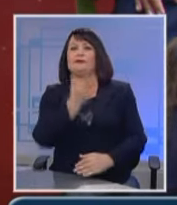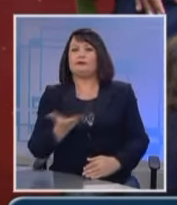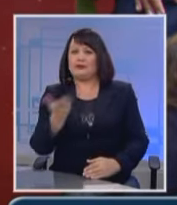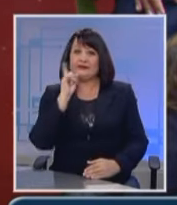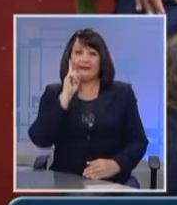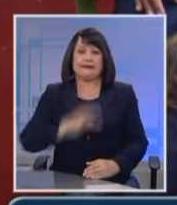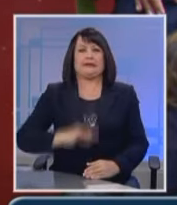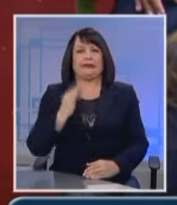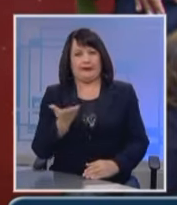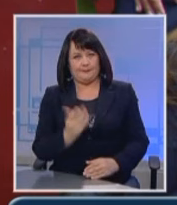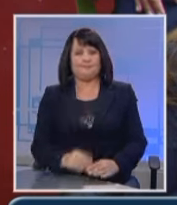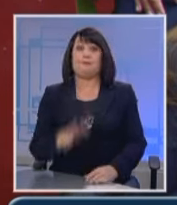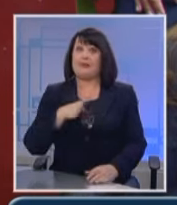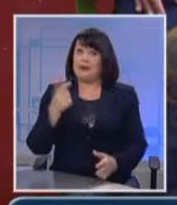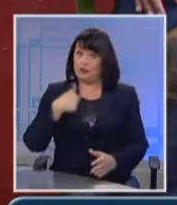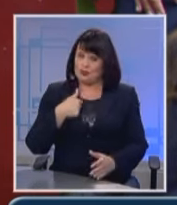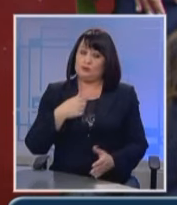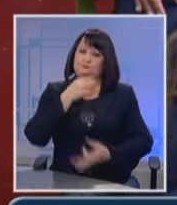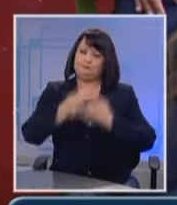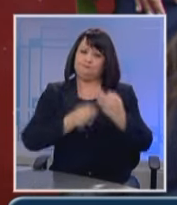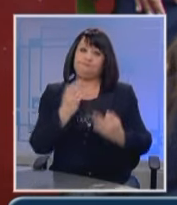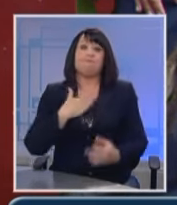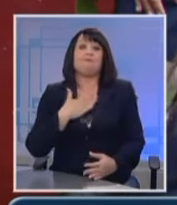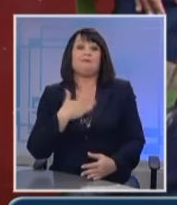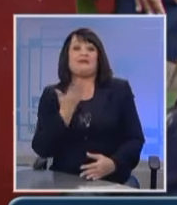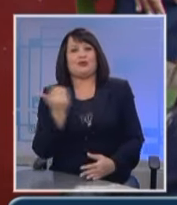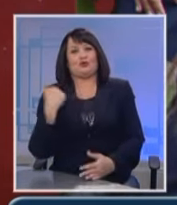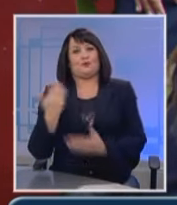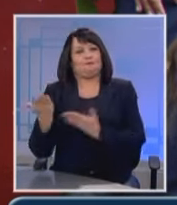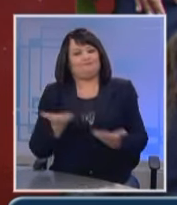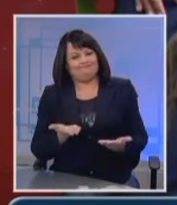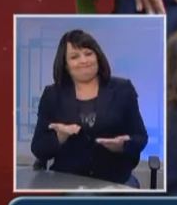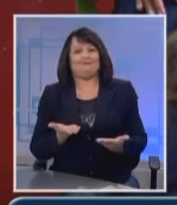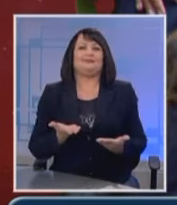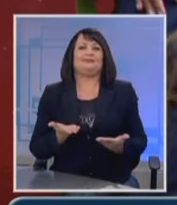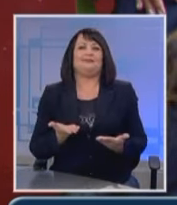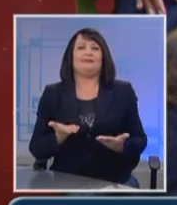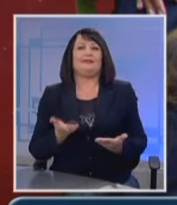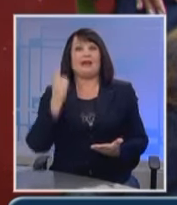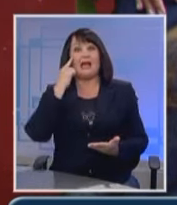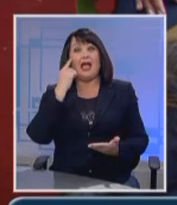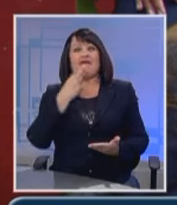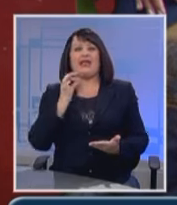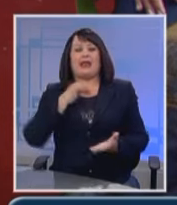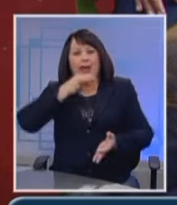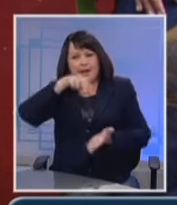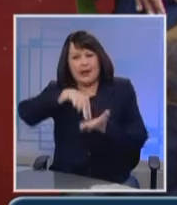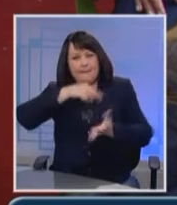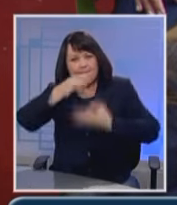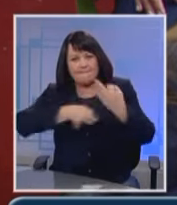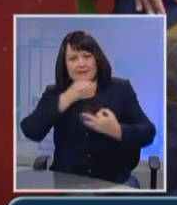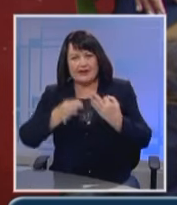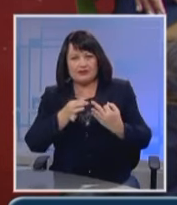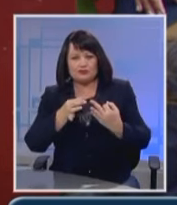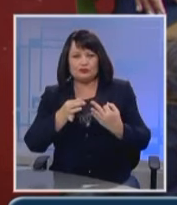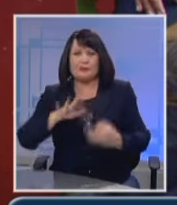κυρίες και κύριοι. Θα ήθελα και εγώ με τη σειρά μου να σας ευχαριστήσω για την πρόσκληση αυτή και που μας δίνετε το βήμα να μιλήσουμε. Έχει